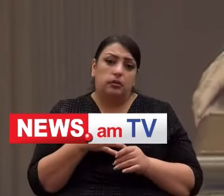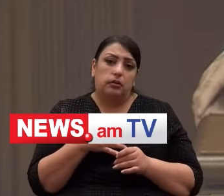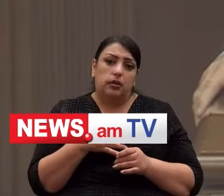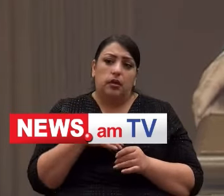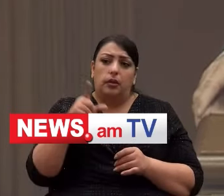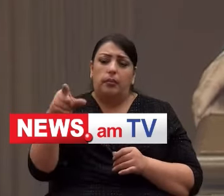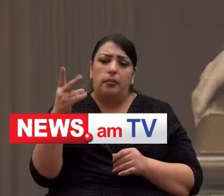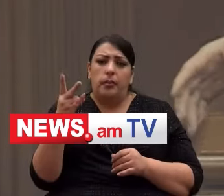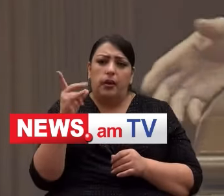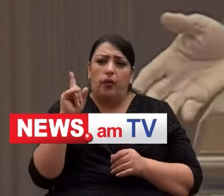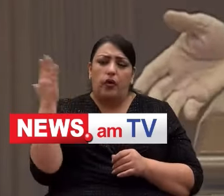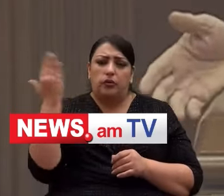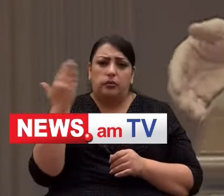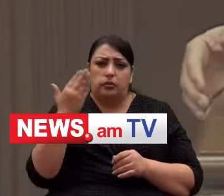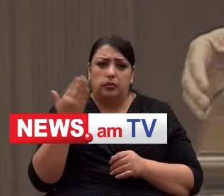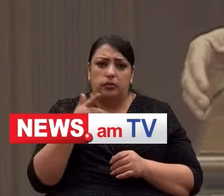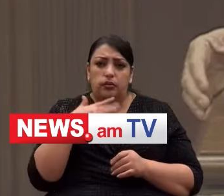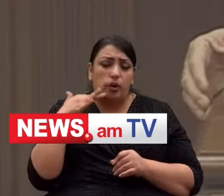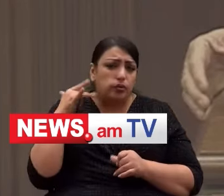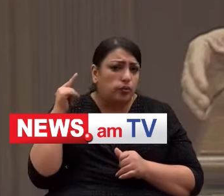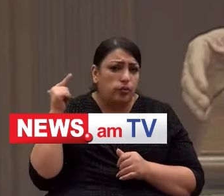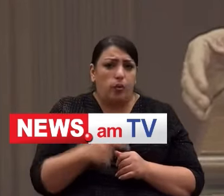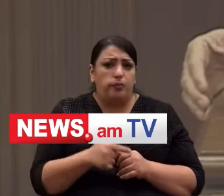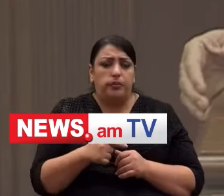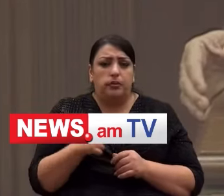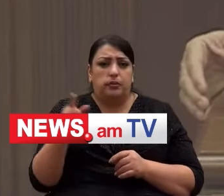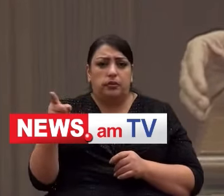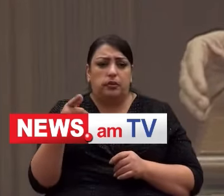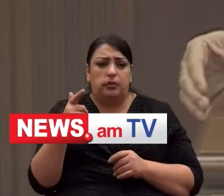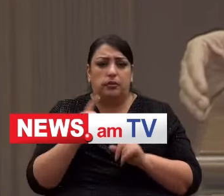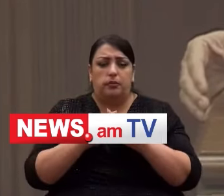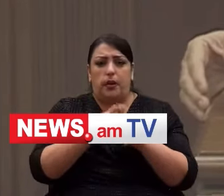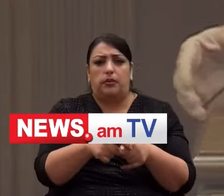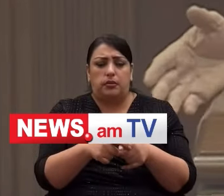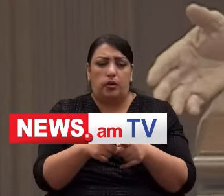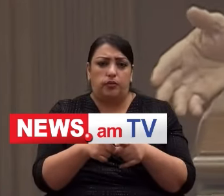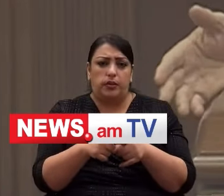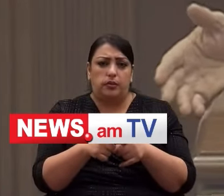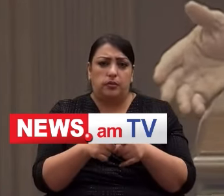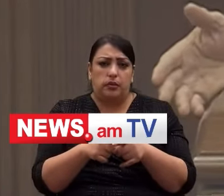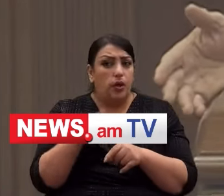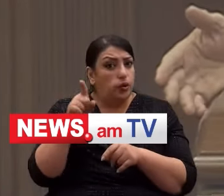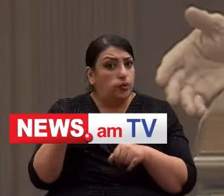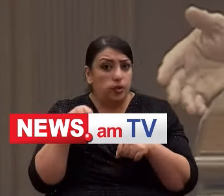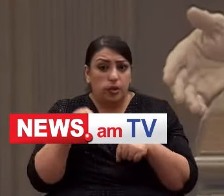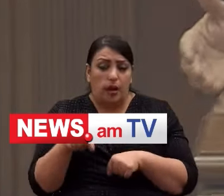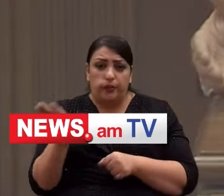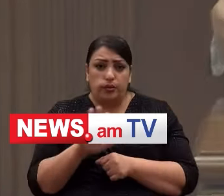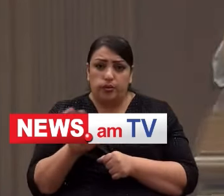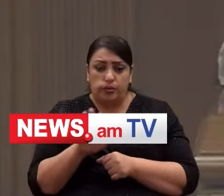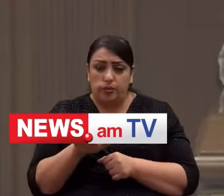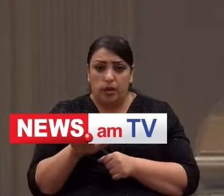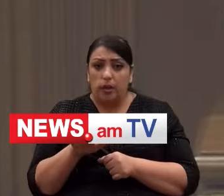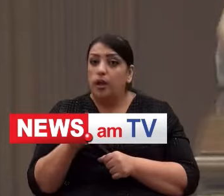բարձրանում, դուք շատ կոպիտ ձևով արձագանքում եք, դուք դրա իրավունքը չունեք,